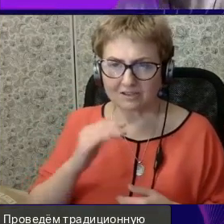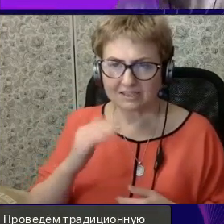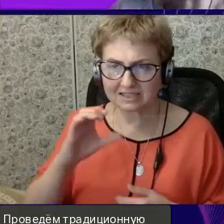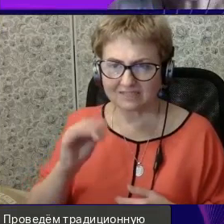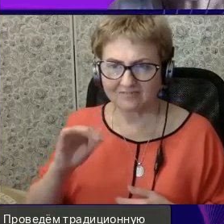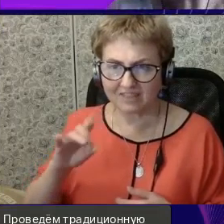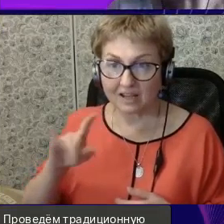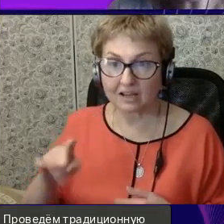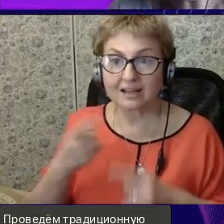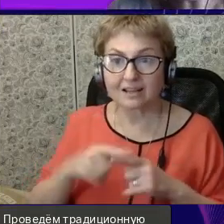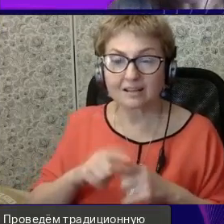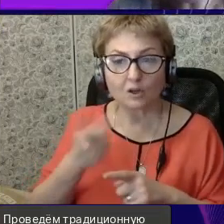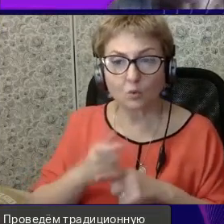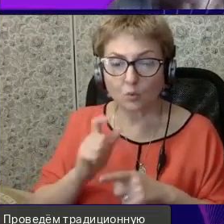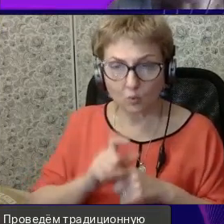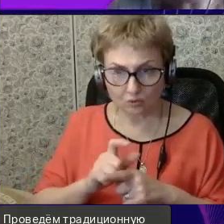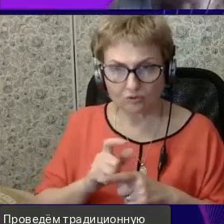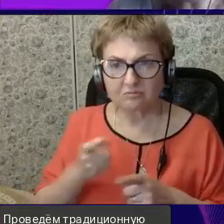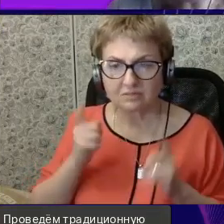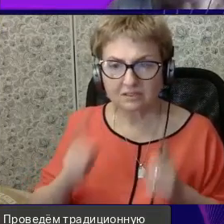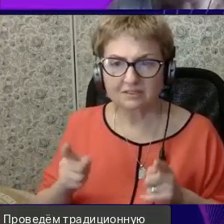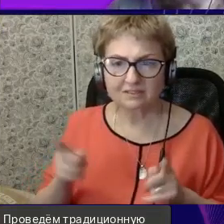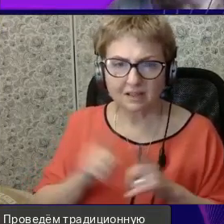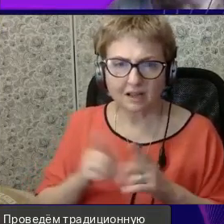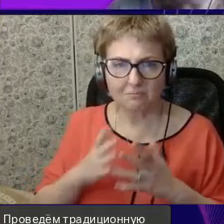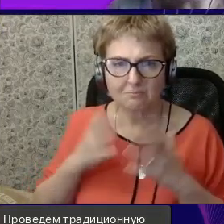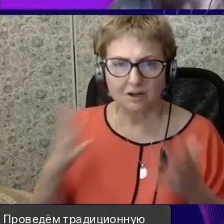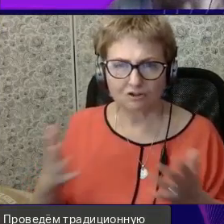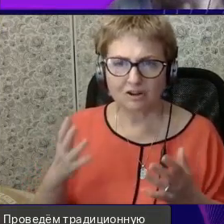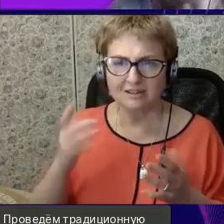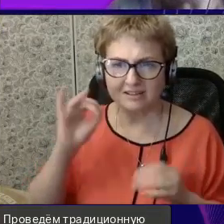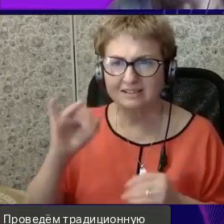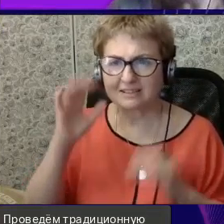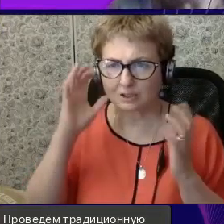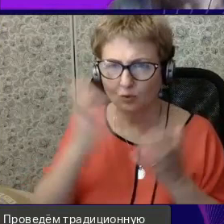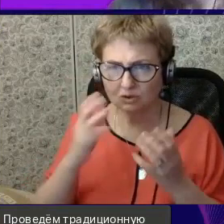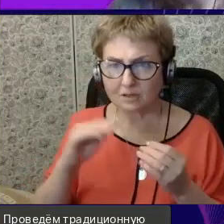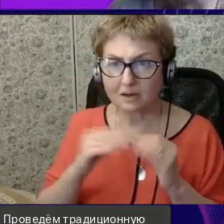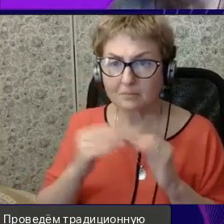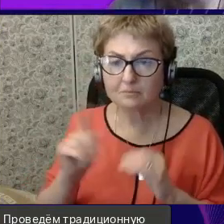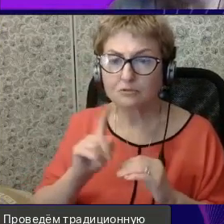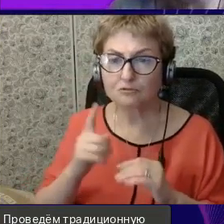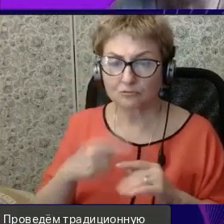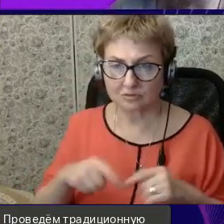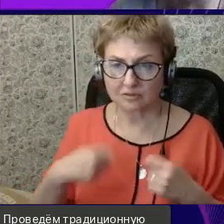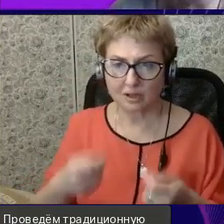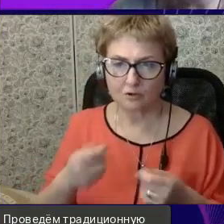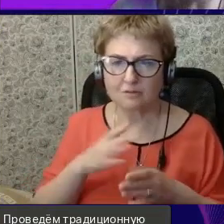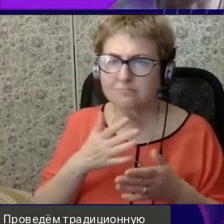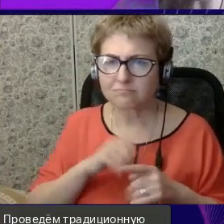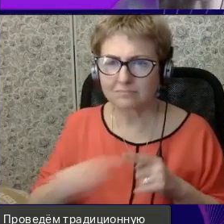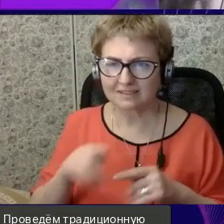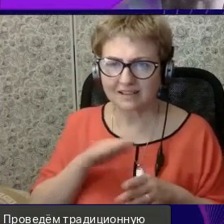Следующий момент. Нарушение эмоционально-волевой сферы. Вот. Это очень действительно как бы большая